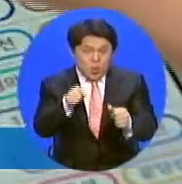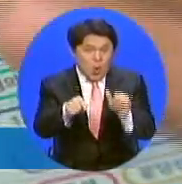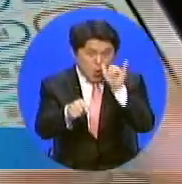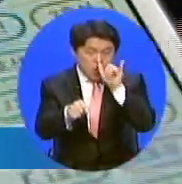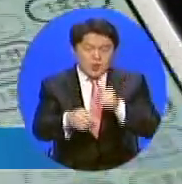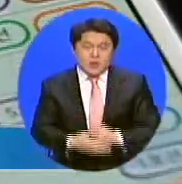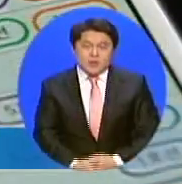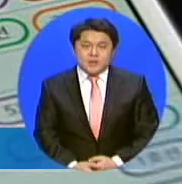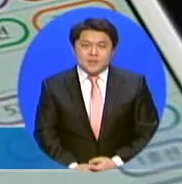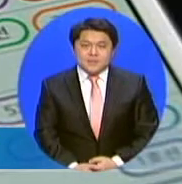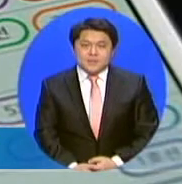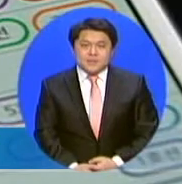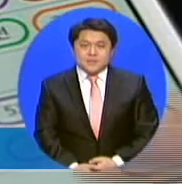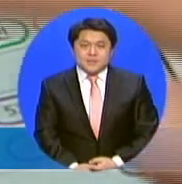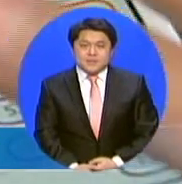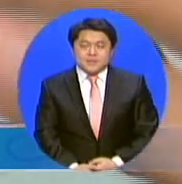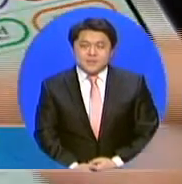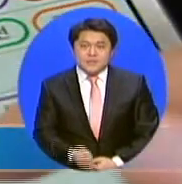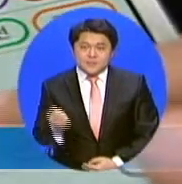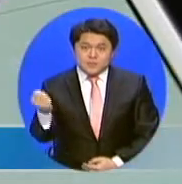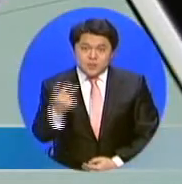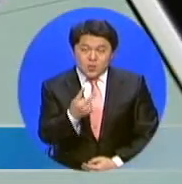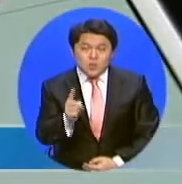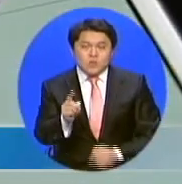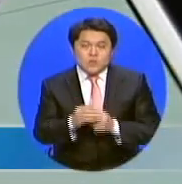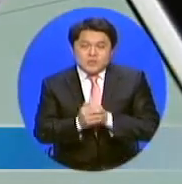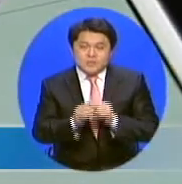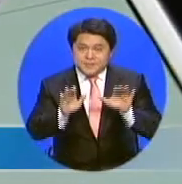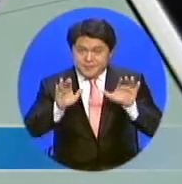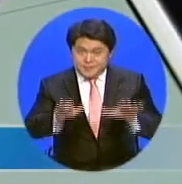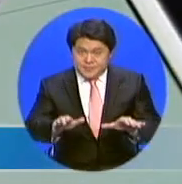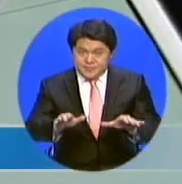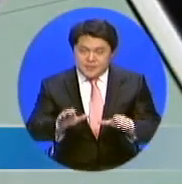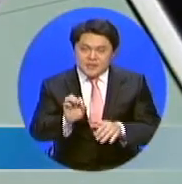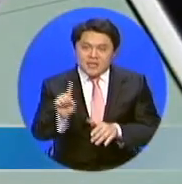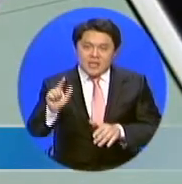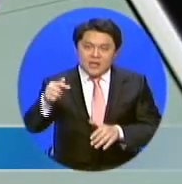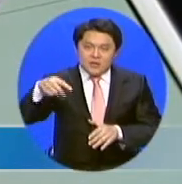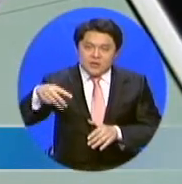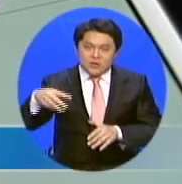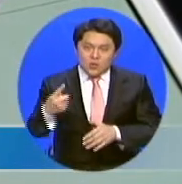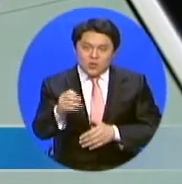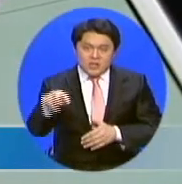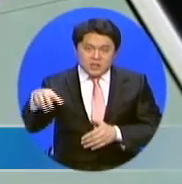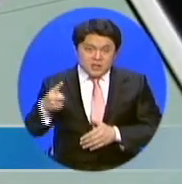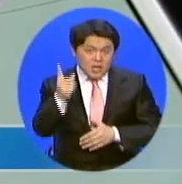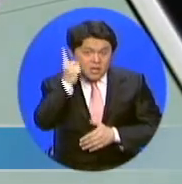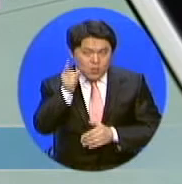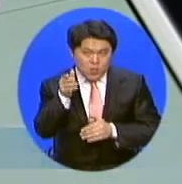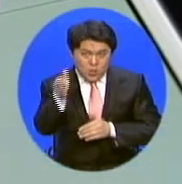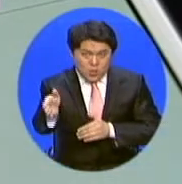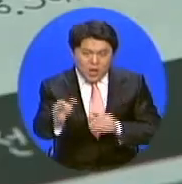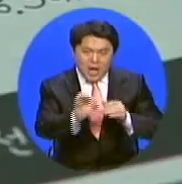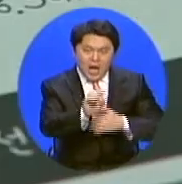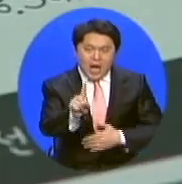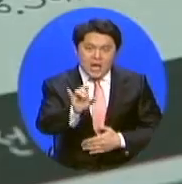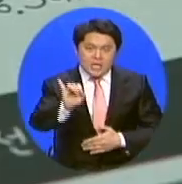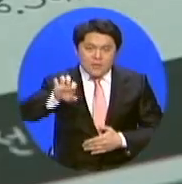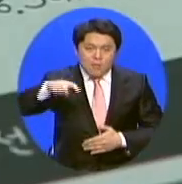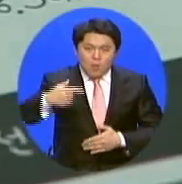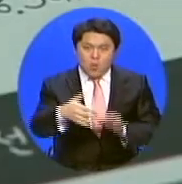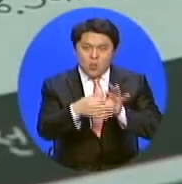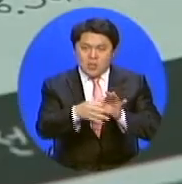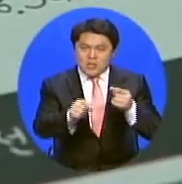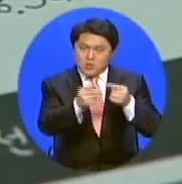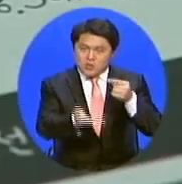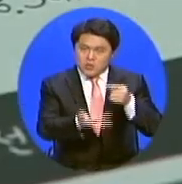있도록 개발됐다고 말했습니다. 한편 센터는 현재 안드로이드용으로만 배포됐으며 아이폰용 앱은 늦어도 1월 초에는